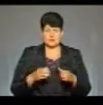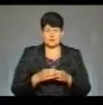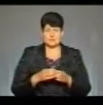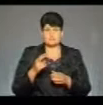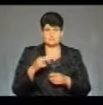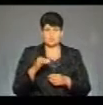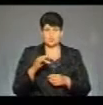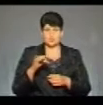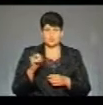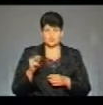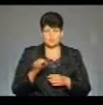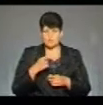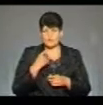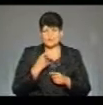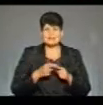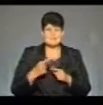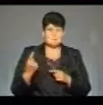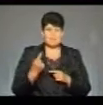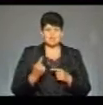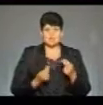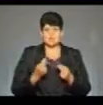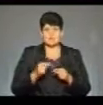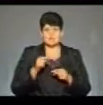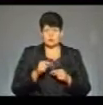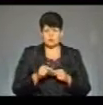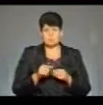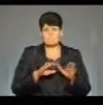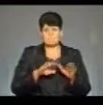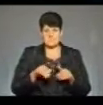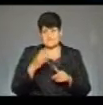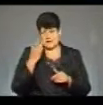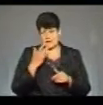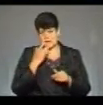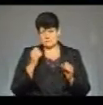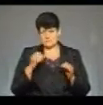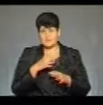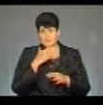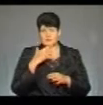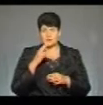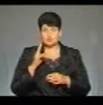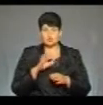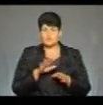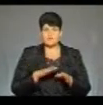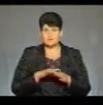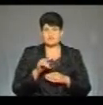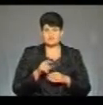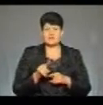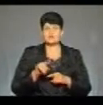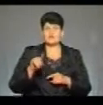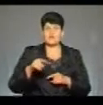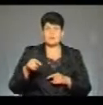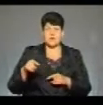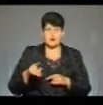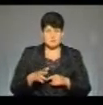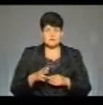Дмитро Юрченко каже, це перша гра його підопічних після літніх зборів. Багато хто не виконав те, що від них